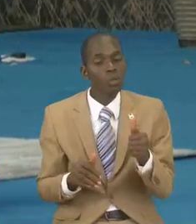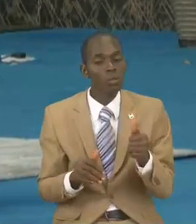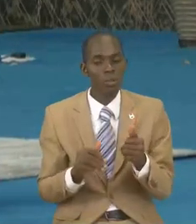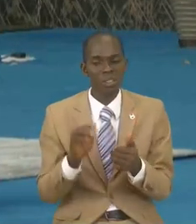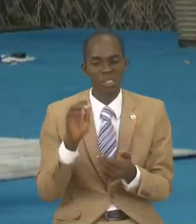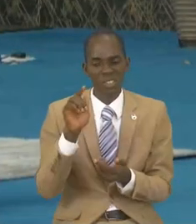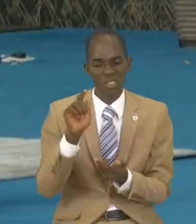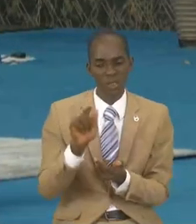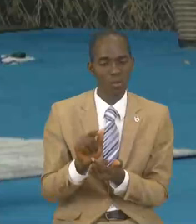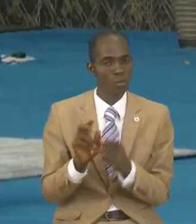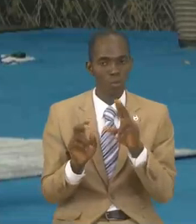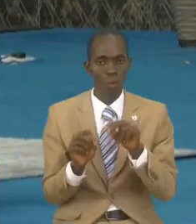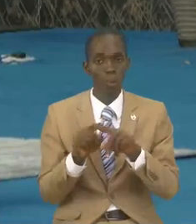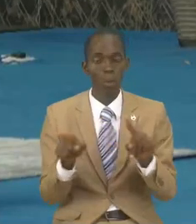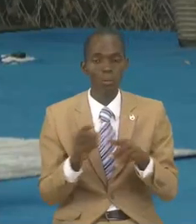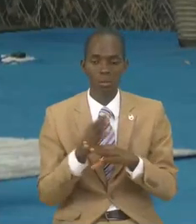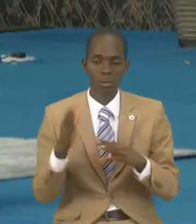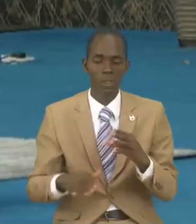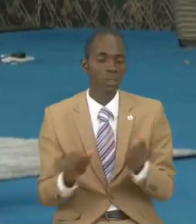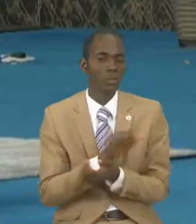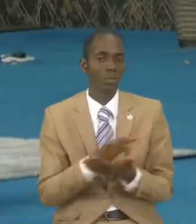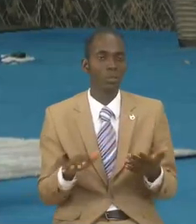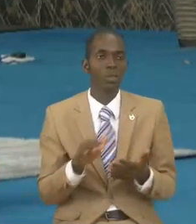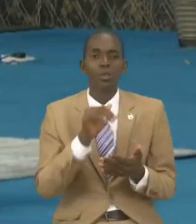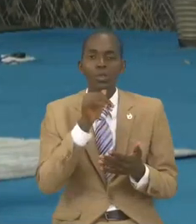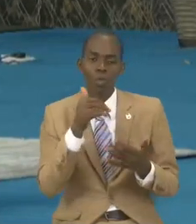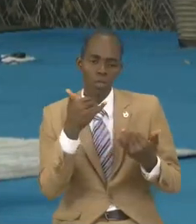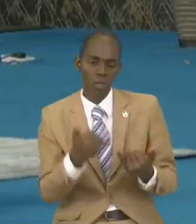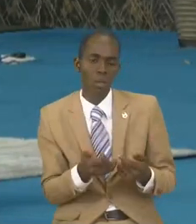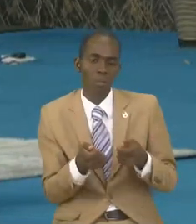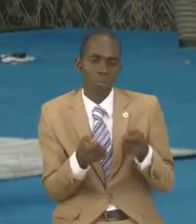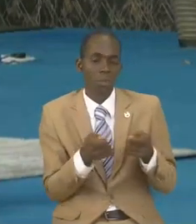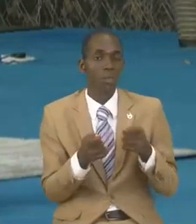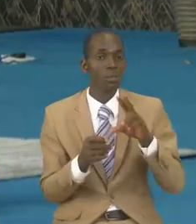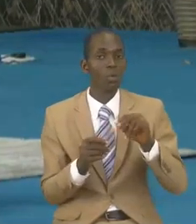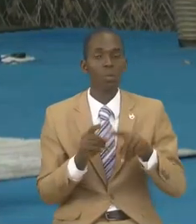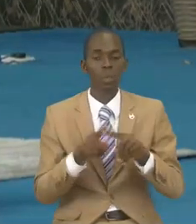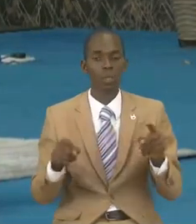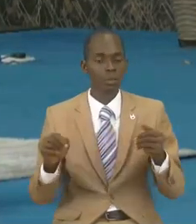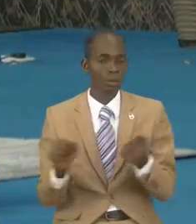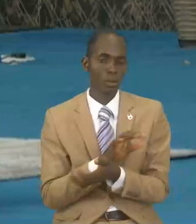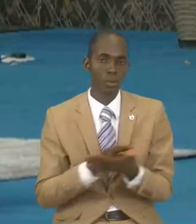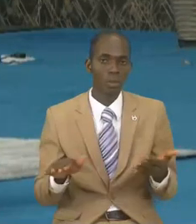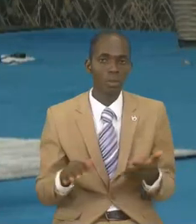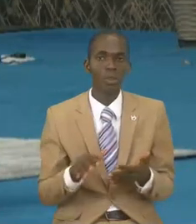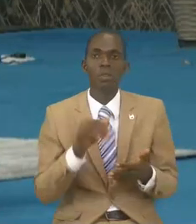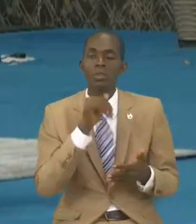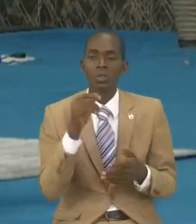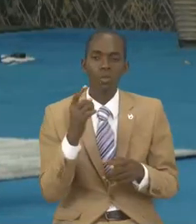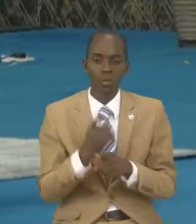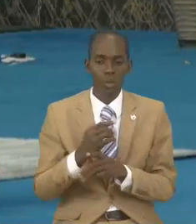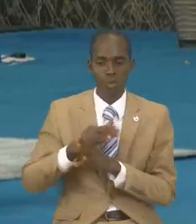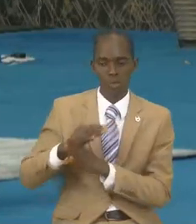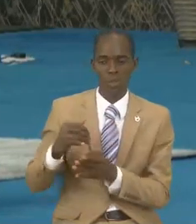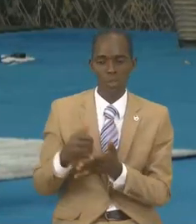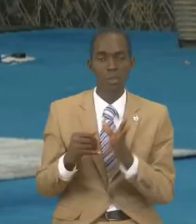Pas subjugué, détruit. Pas contrôlé, détruit. Pas résisté,